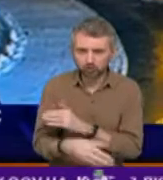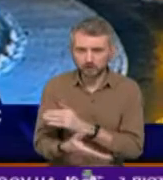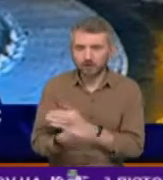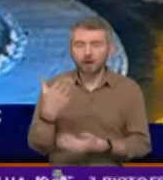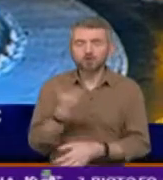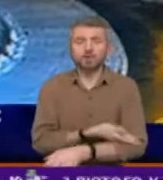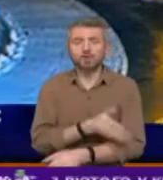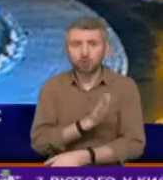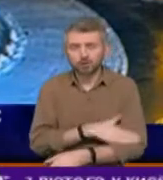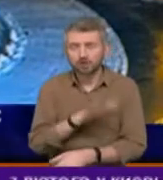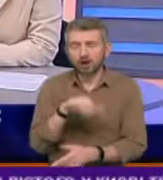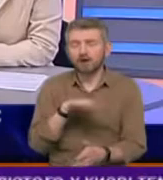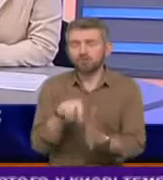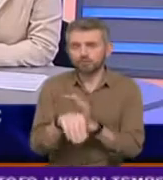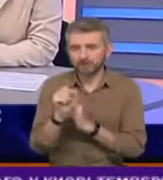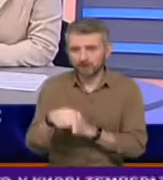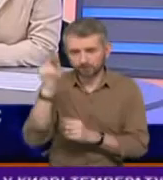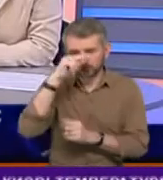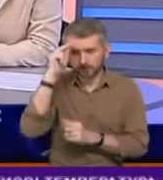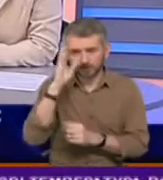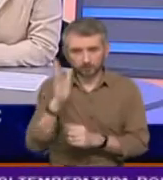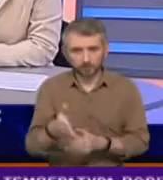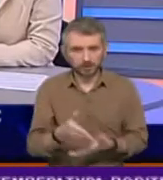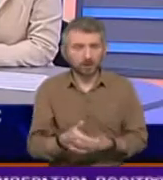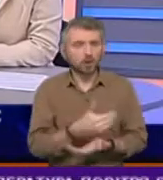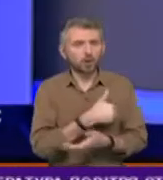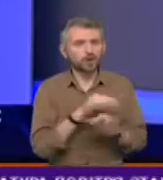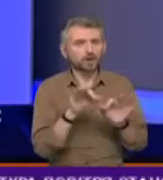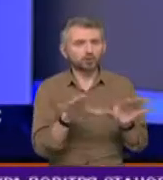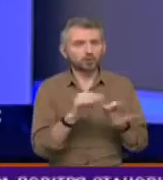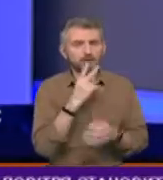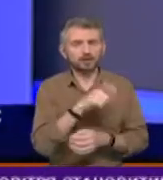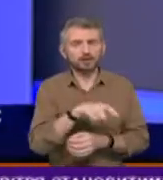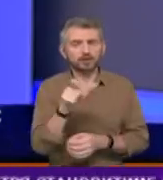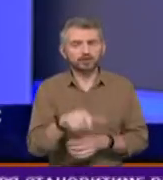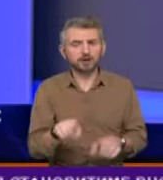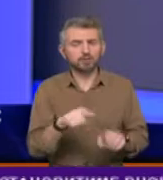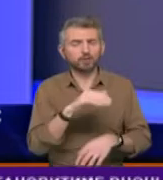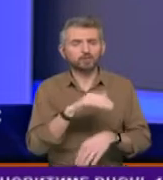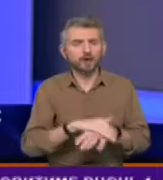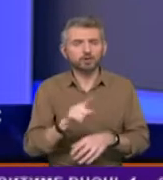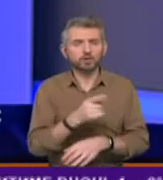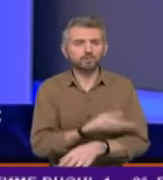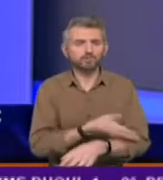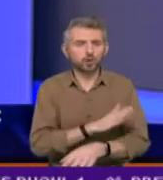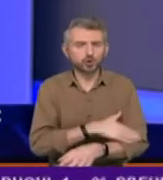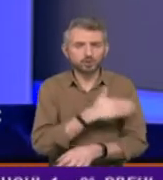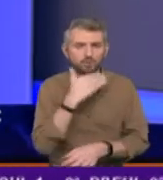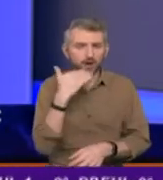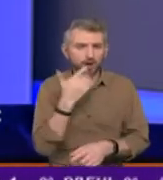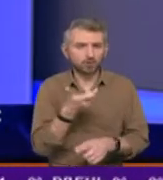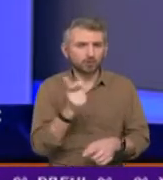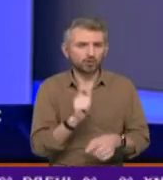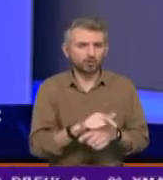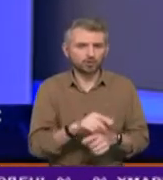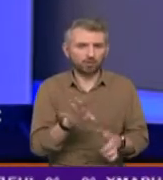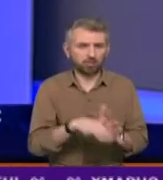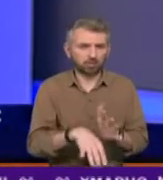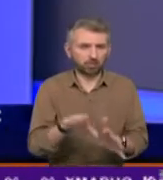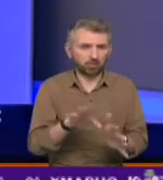перебільшена дуже ситуація про те, що всі, хто не можуть скласти в нас, намагаються скласти ЗНО десь там в інших країнах, на історичних чи не